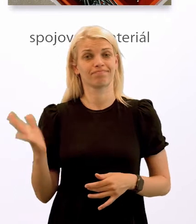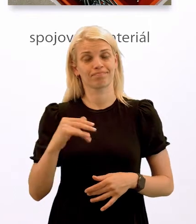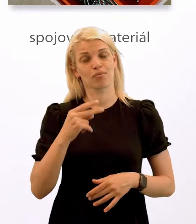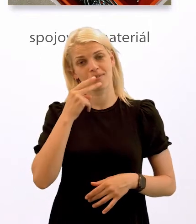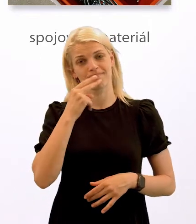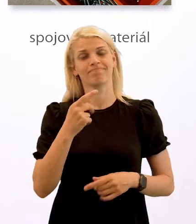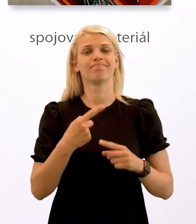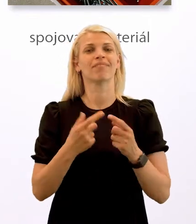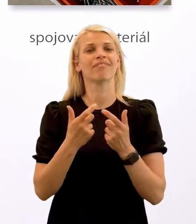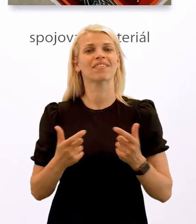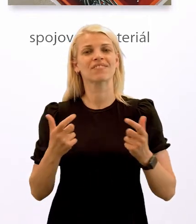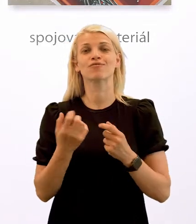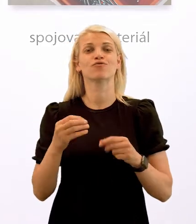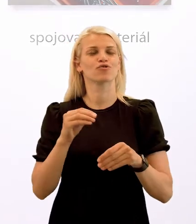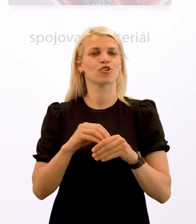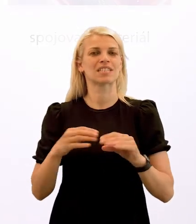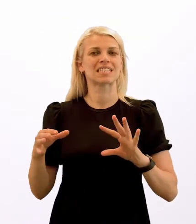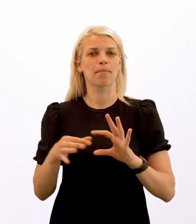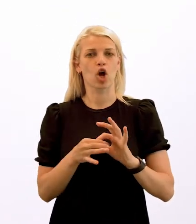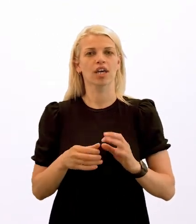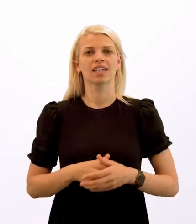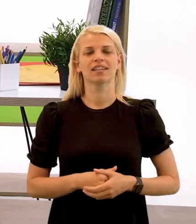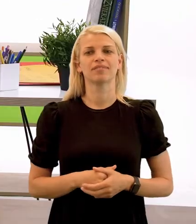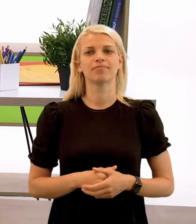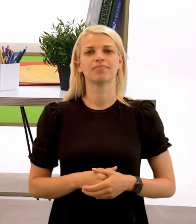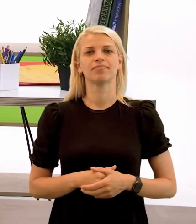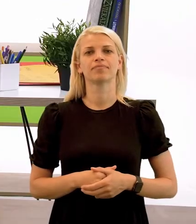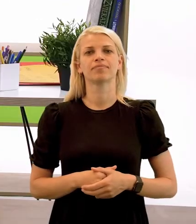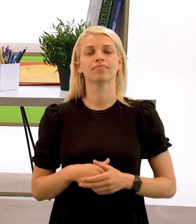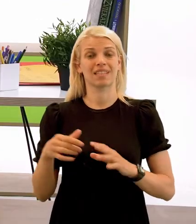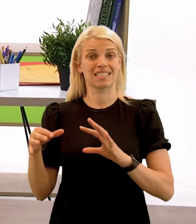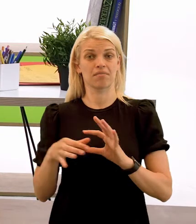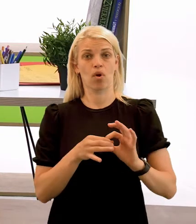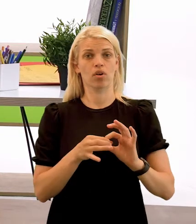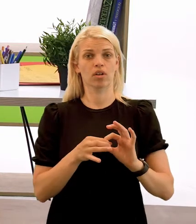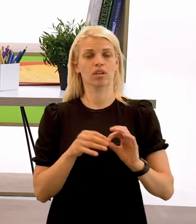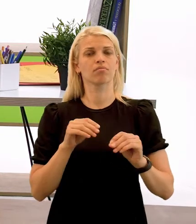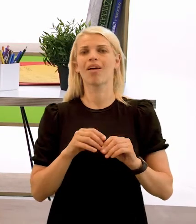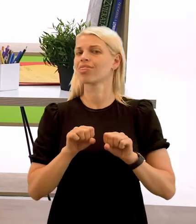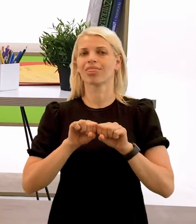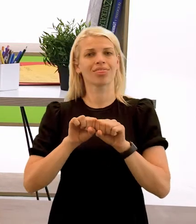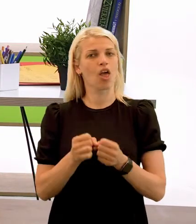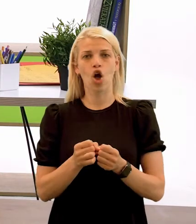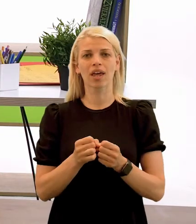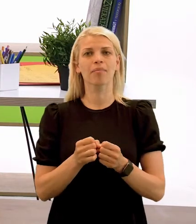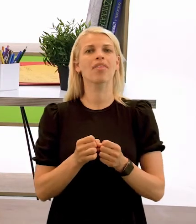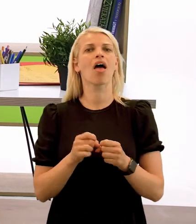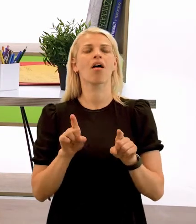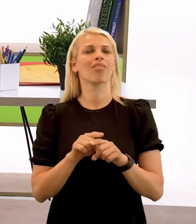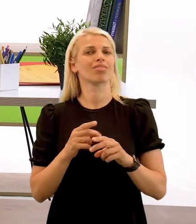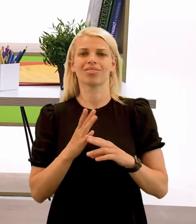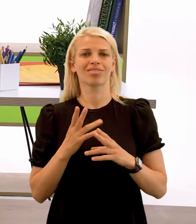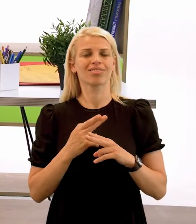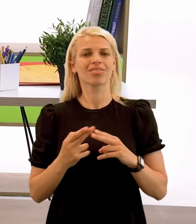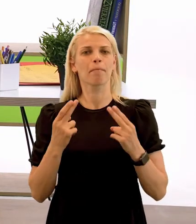si vysvetliť, čo sú tie spojky zač. Spojky sú neohybné a